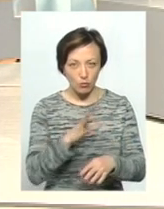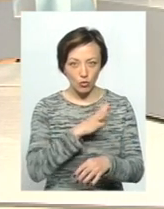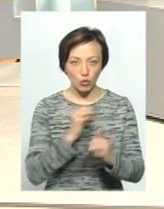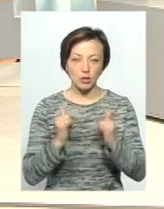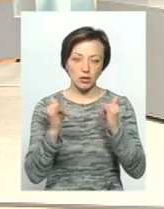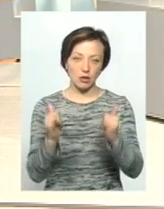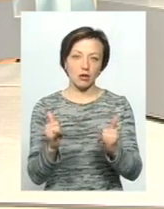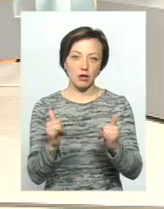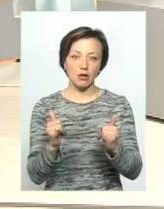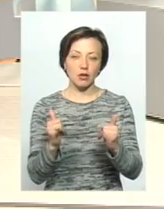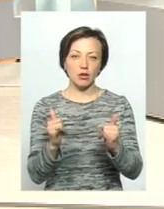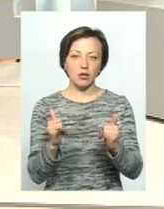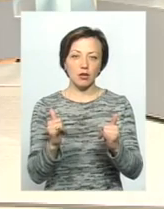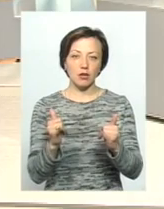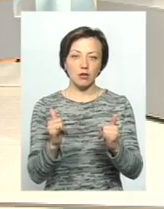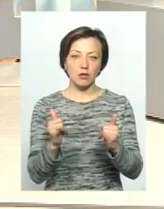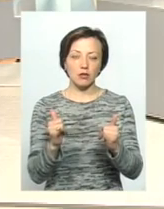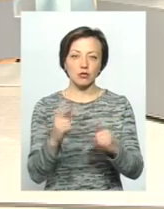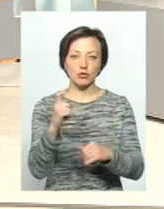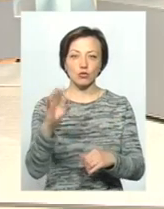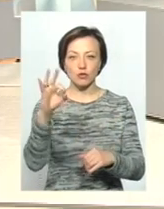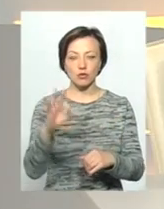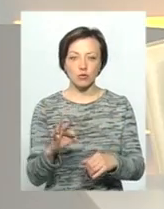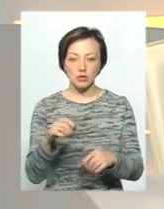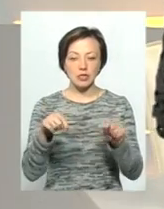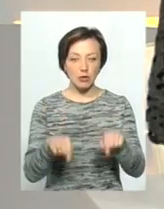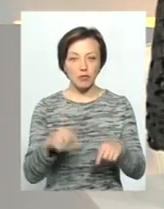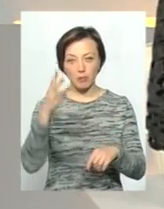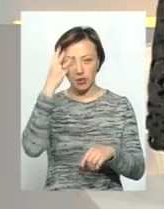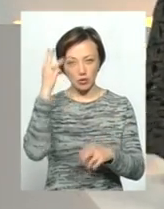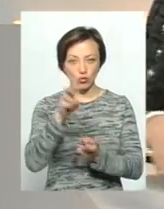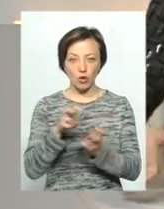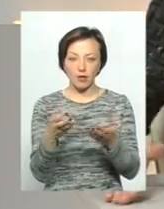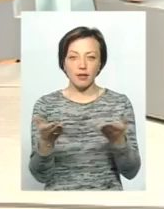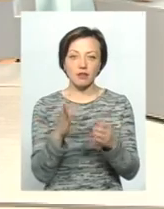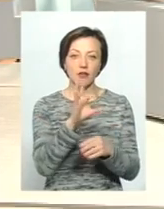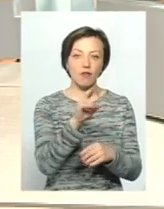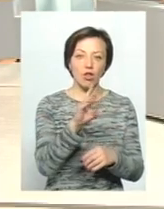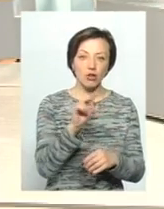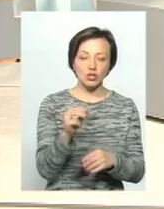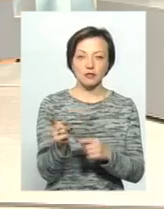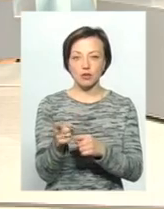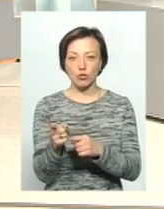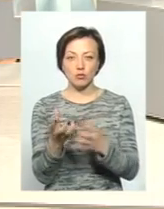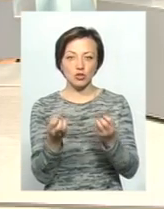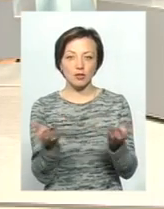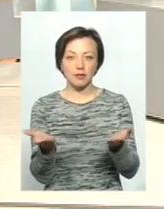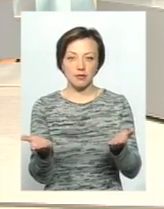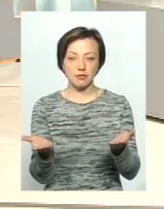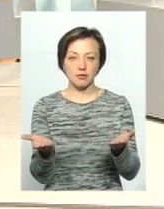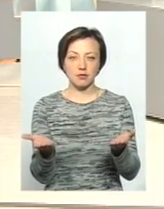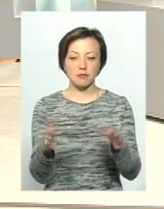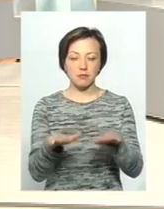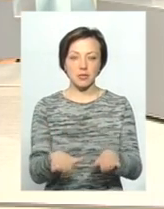для того, аби 100% саме в Хмельницькому, а не шукати десь в Волочиську, в Тернополі чи ще десь?